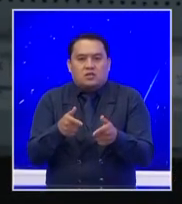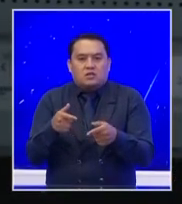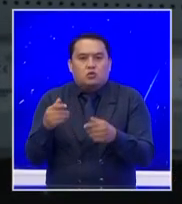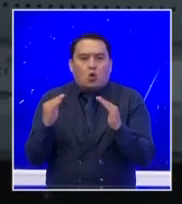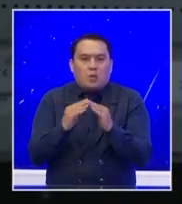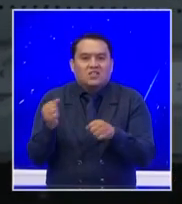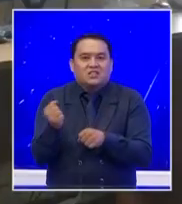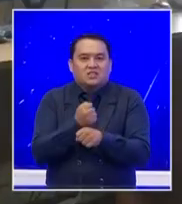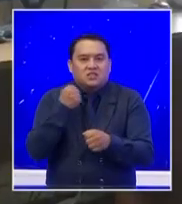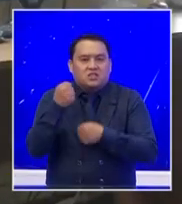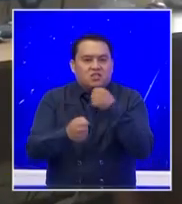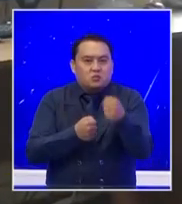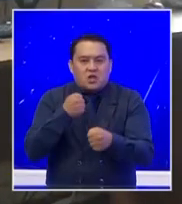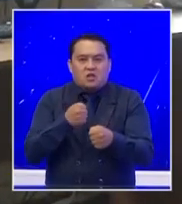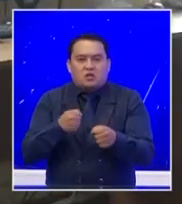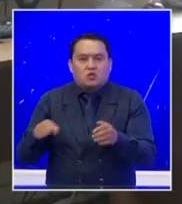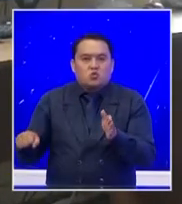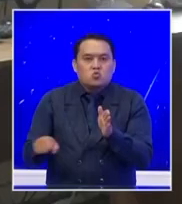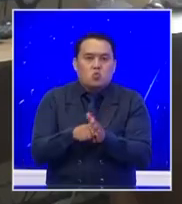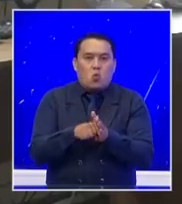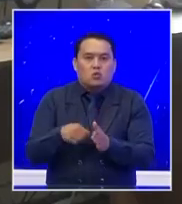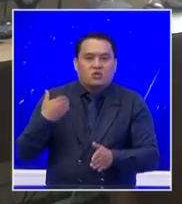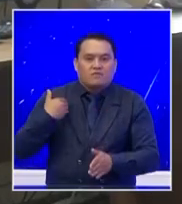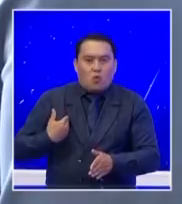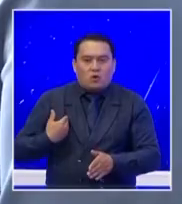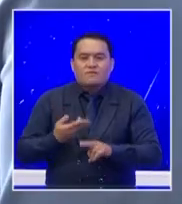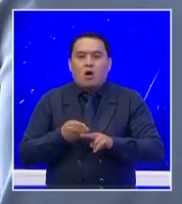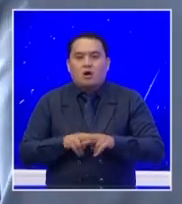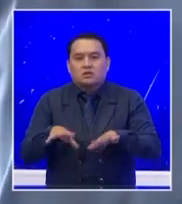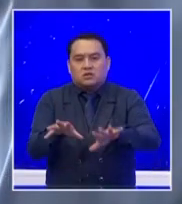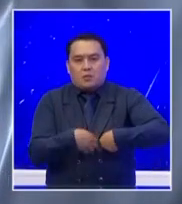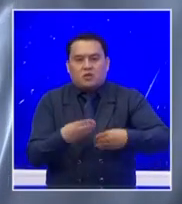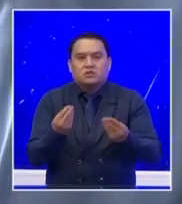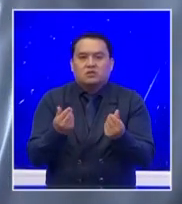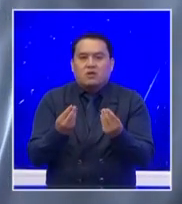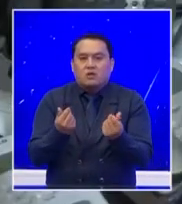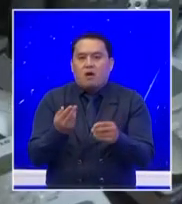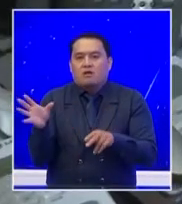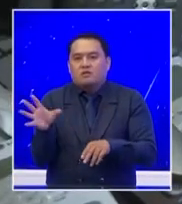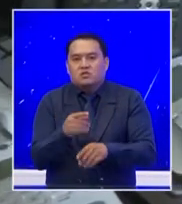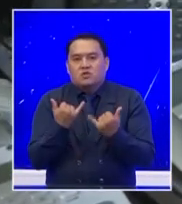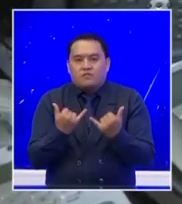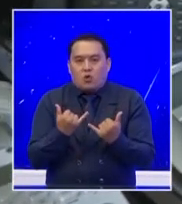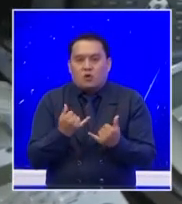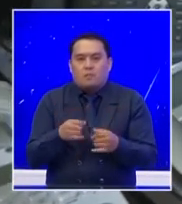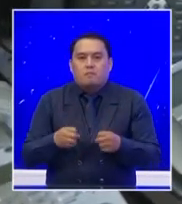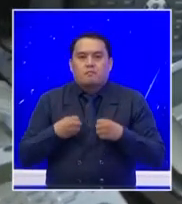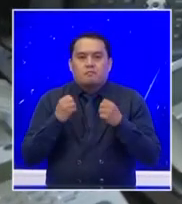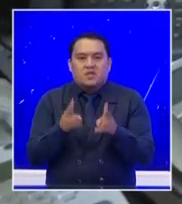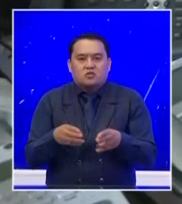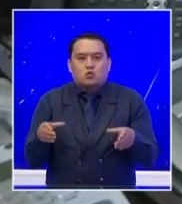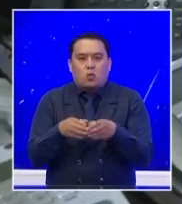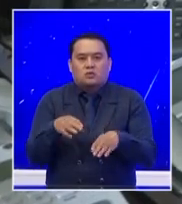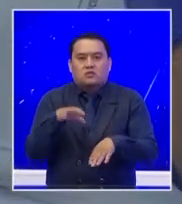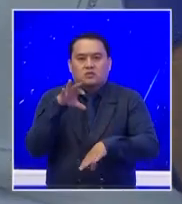Для устрашения хозяина дома избили, нанесли ножевое ранение в области груди и забрали ценные вещи. В настоящее время один из преступной группировки